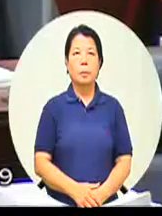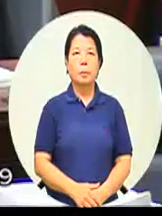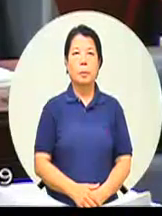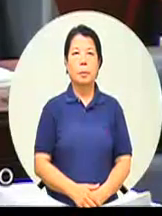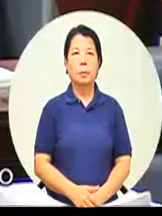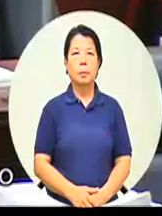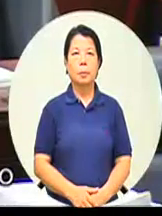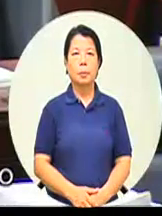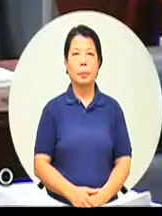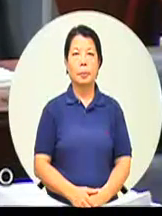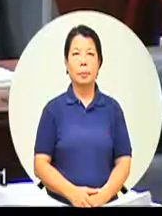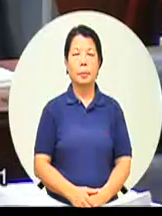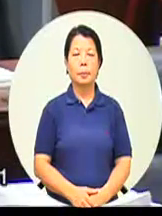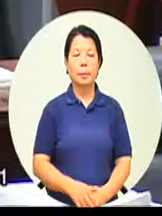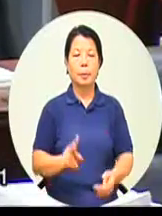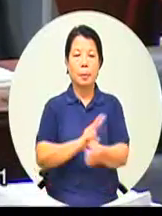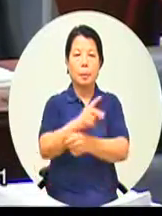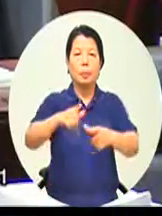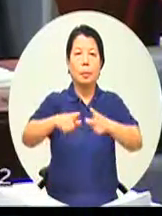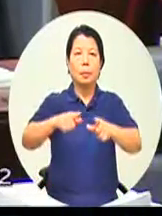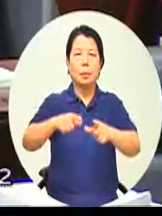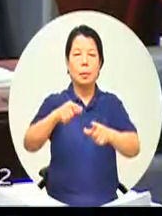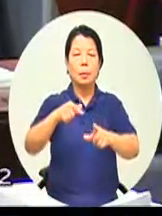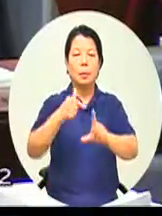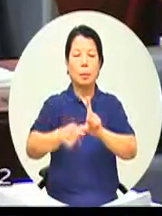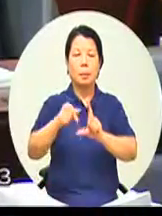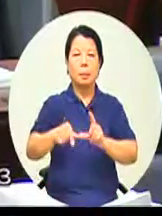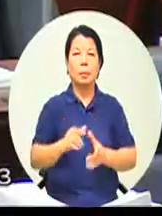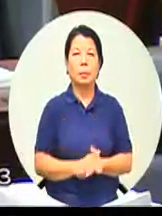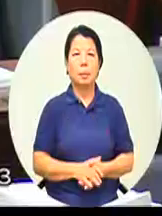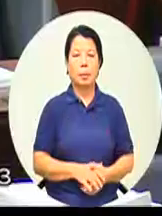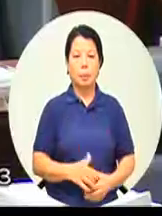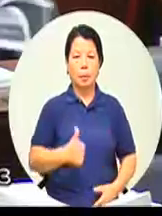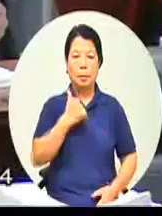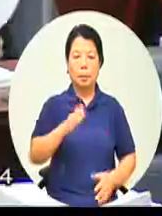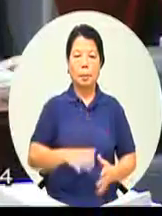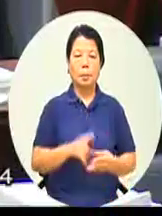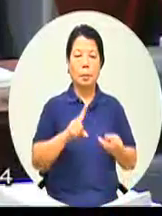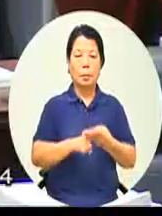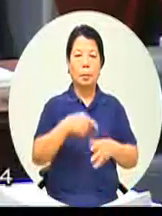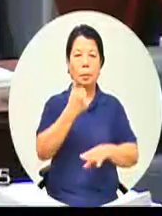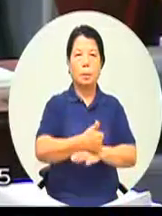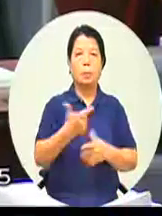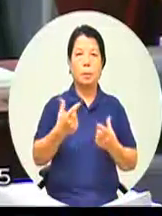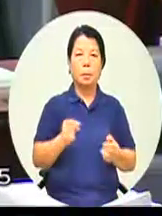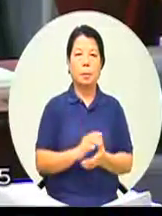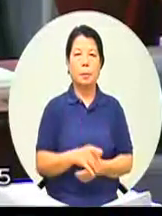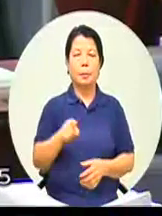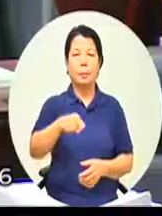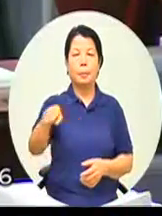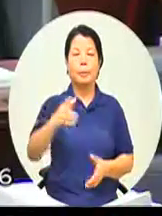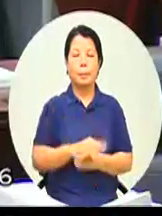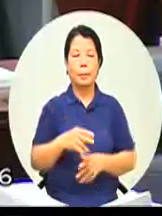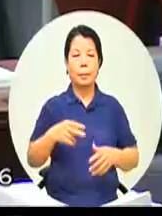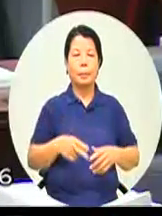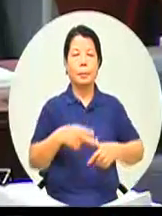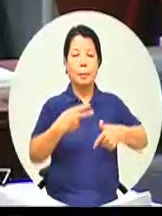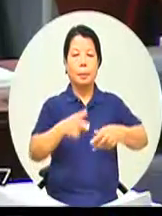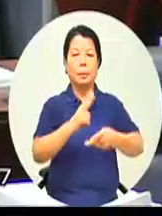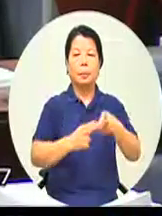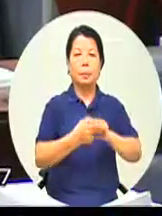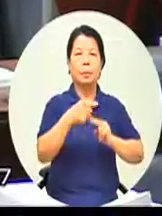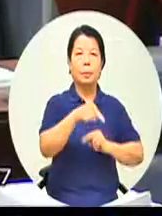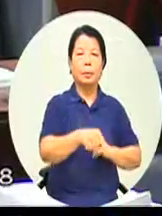那还有就是林远哈，啊，林门真正教阮主席相像，主席因的是林务啦哈，啊，林门